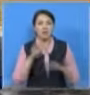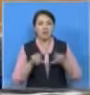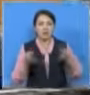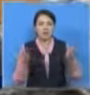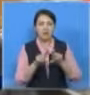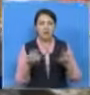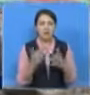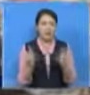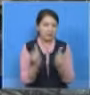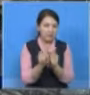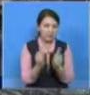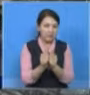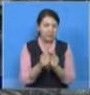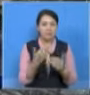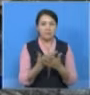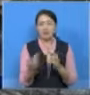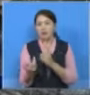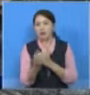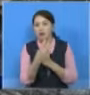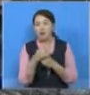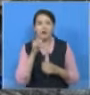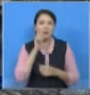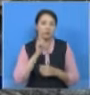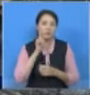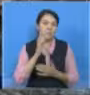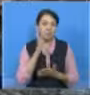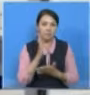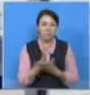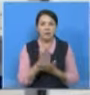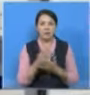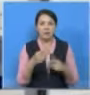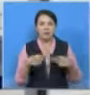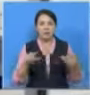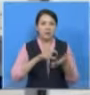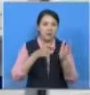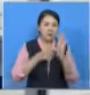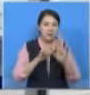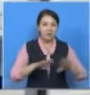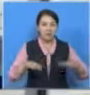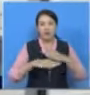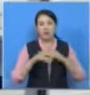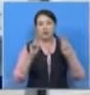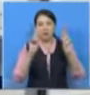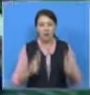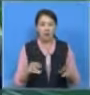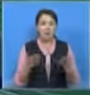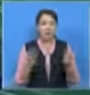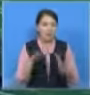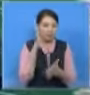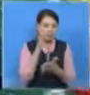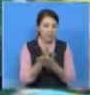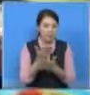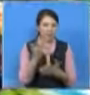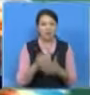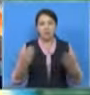жергілікті дәмхананың жанында. Мұнда келушілер үшін жайлы жағдай жасалған. Бірнеше бөлмесі мен балалар ойнайтын арнайы орны бар. Аталған